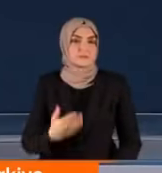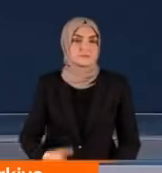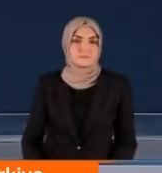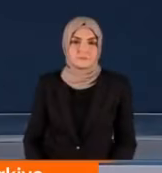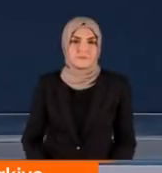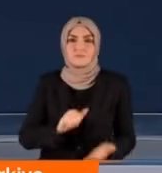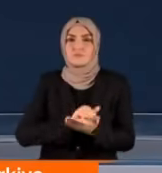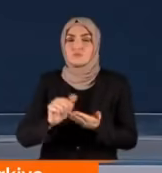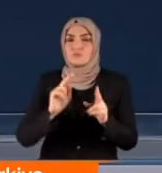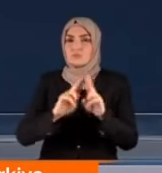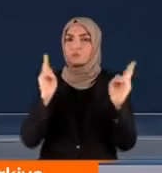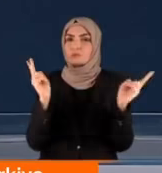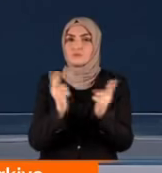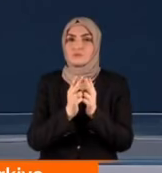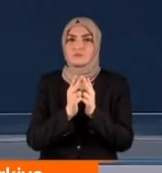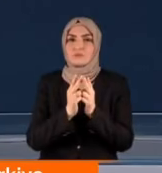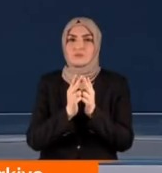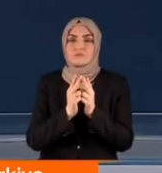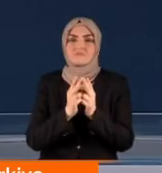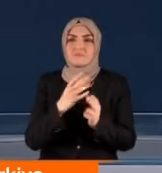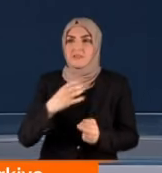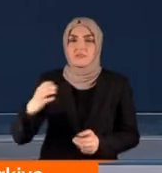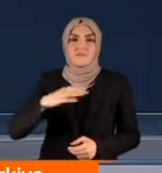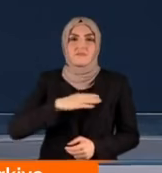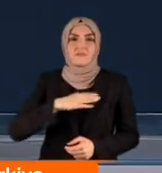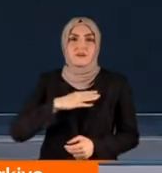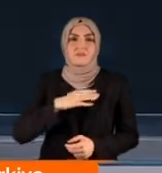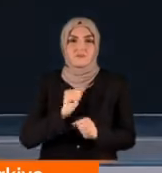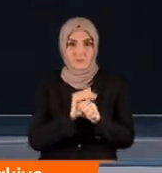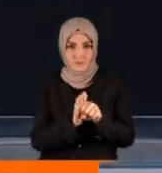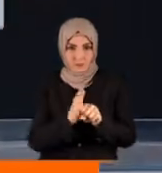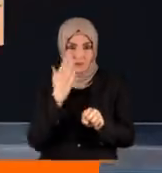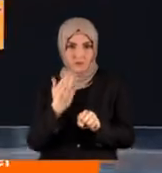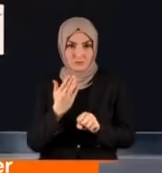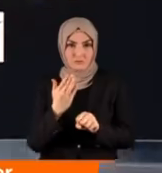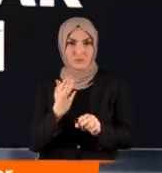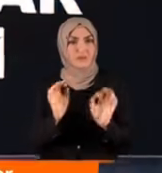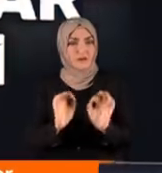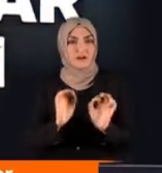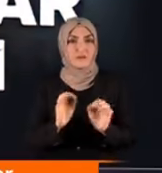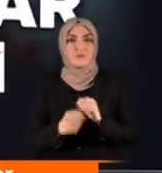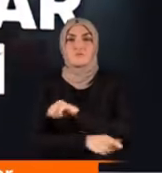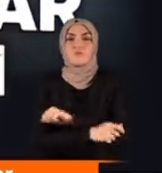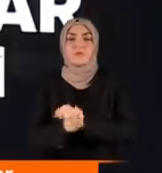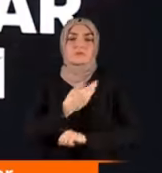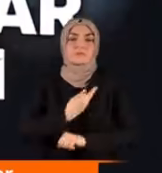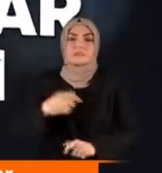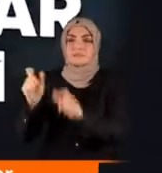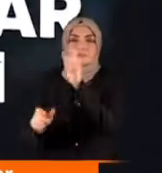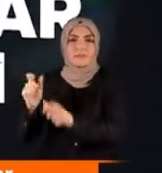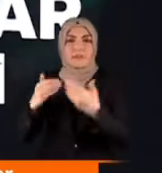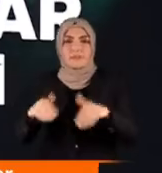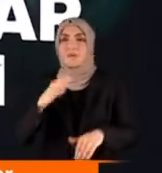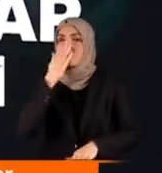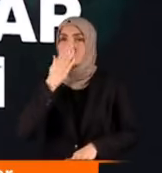tüm dünyayı sarsan bir salgını maalesef hala kumar Sevdalıları engel olamıyorsun baskınlar Antalya